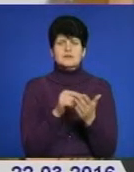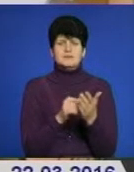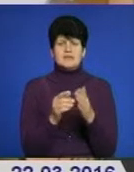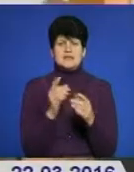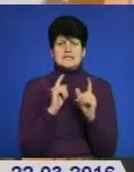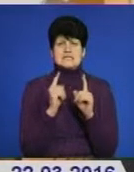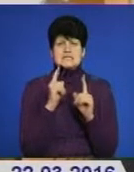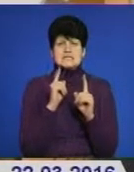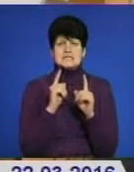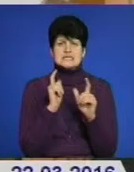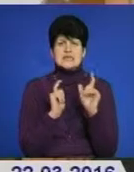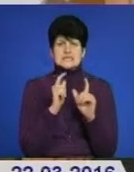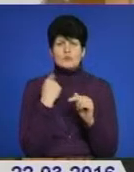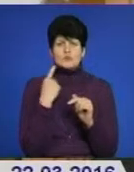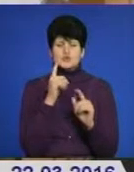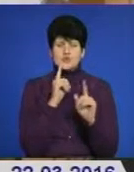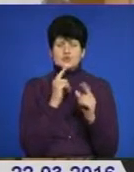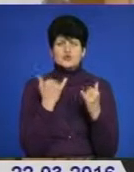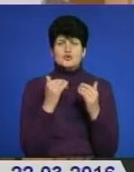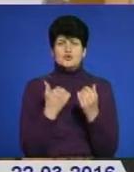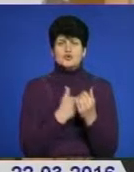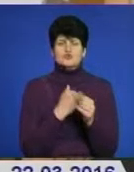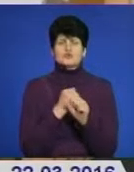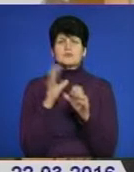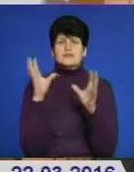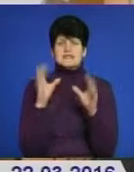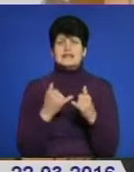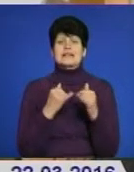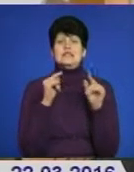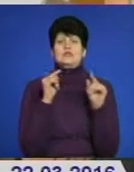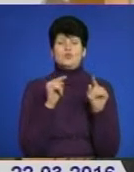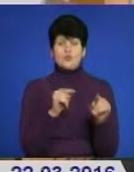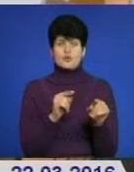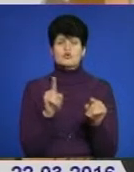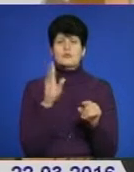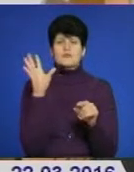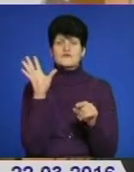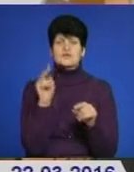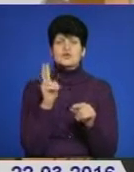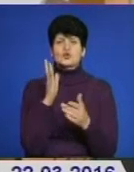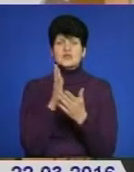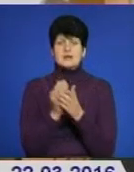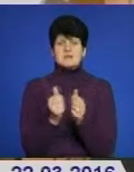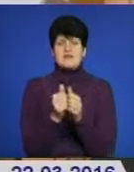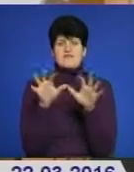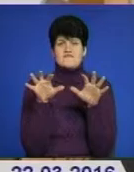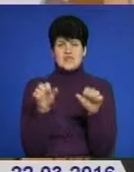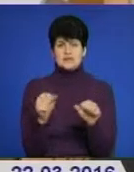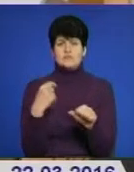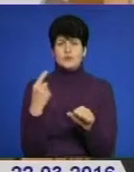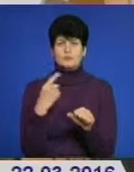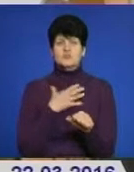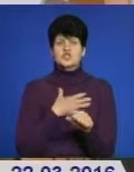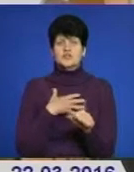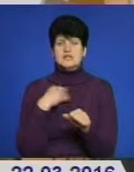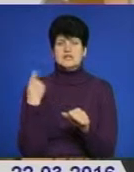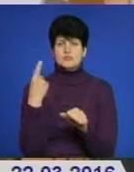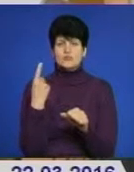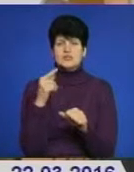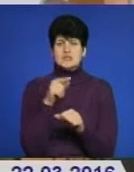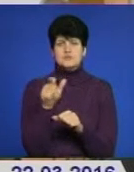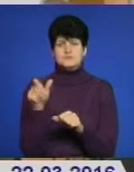обласної ради. Ми хочемо сьогодні зробити все для того, щоб всі, хто є при владі в області, переживали за область її